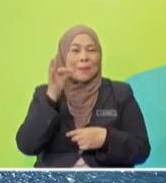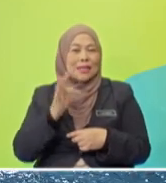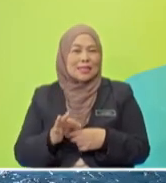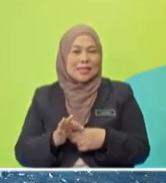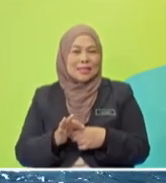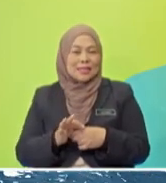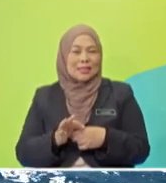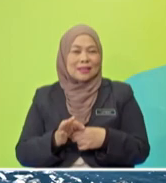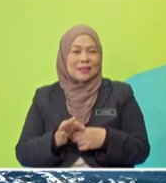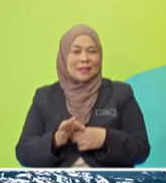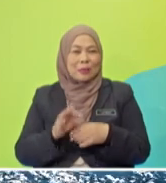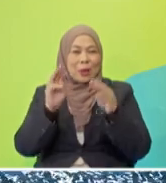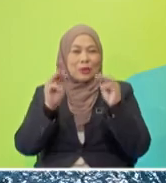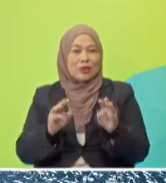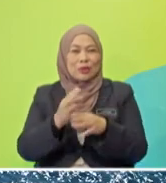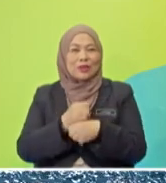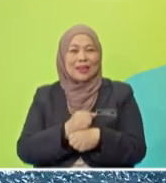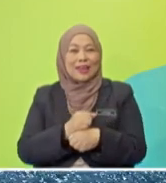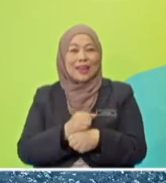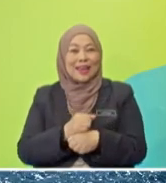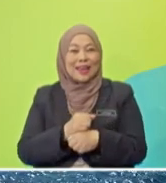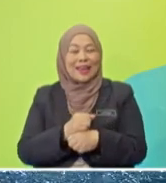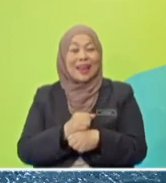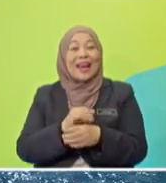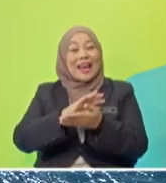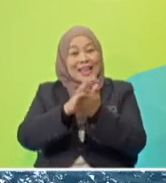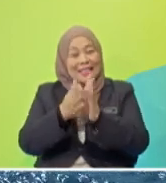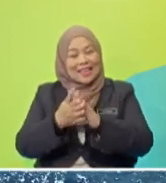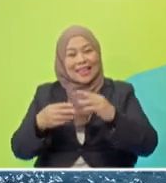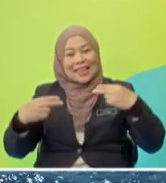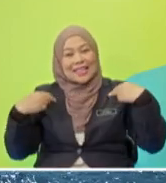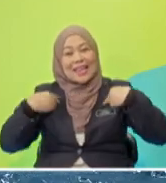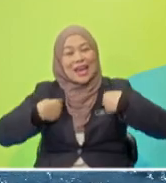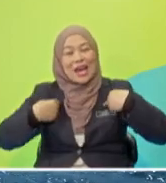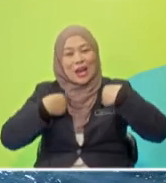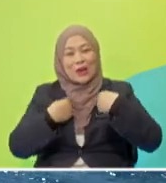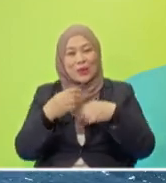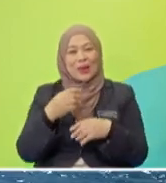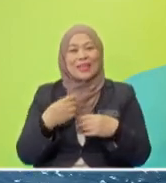saya rasa jawabannya Cikgu Hi One tikus Cikgu adalah benda hidup